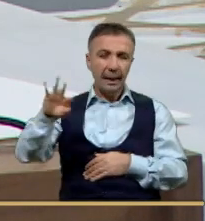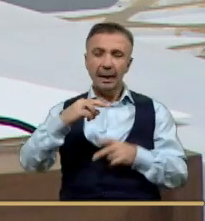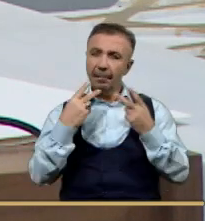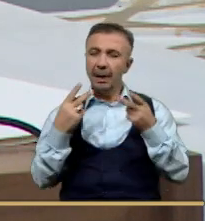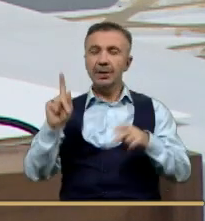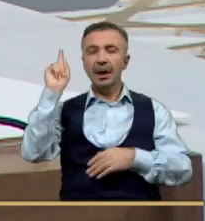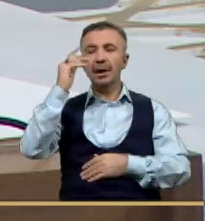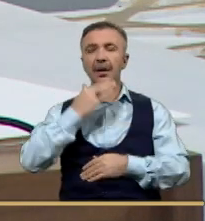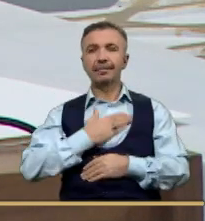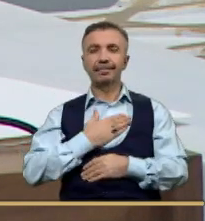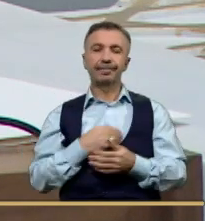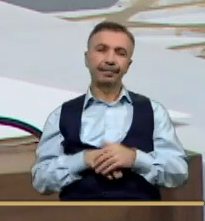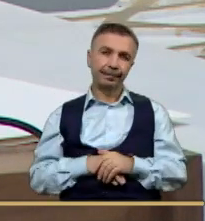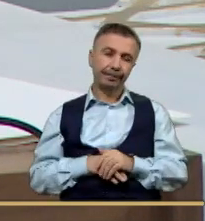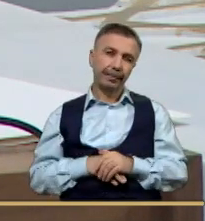Rabbel Alemin."